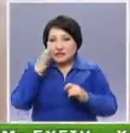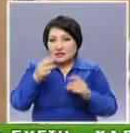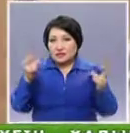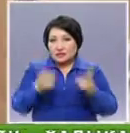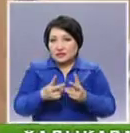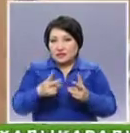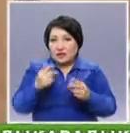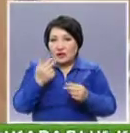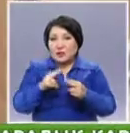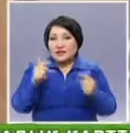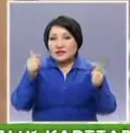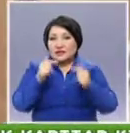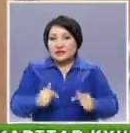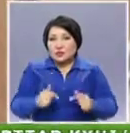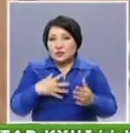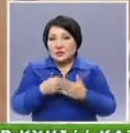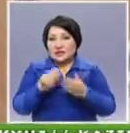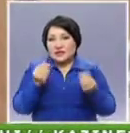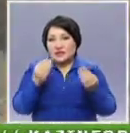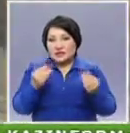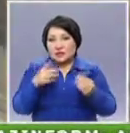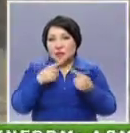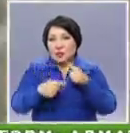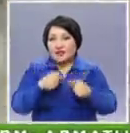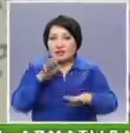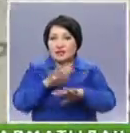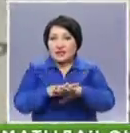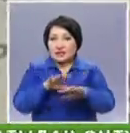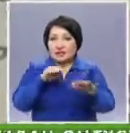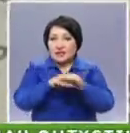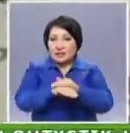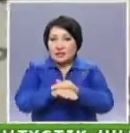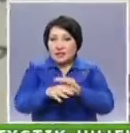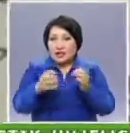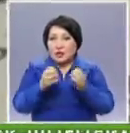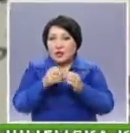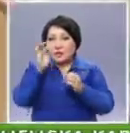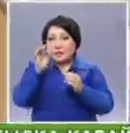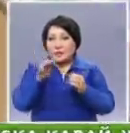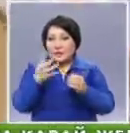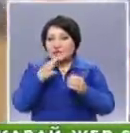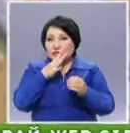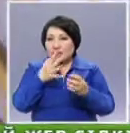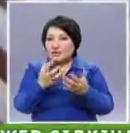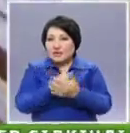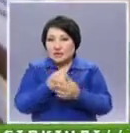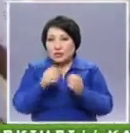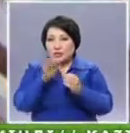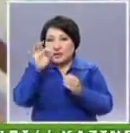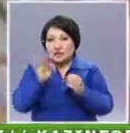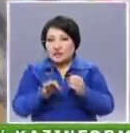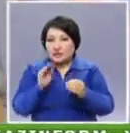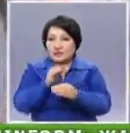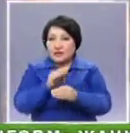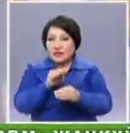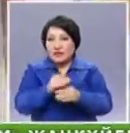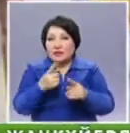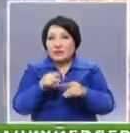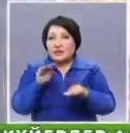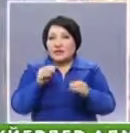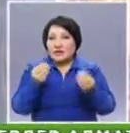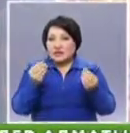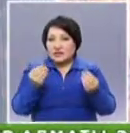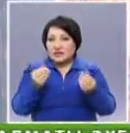сәйкес өзге елдегі қаражатын отандық банкке салып, 5 жыл алмаса 10%-дық алым алынбайды. Мамандардың пікірінше заңдастырылған бұл қаражатты